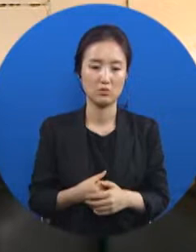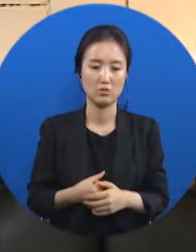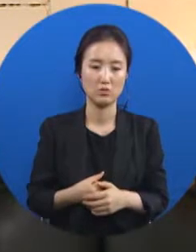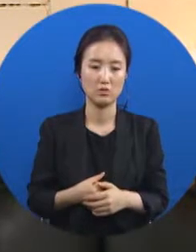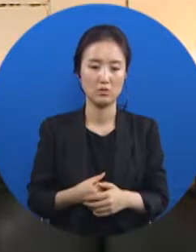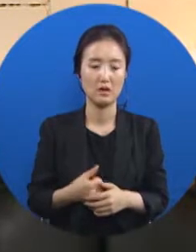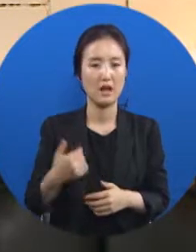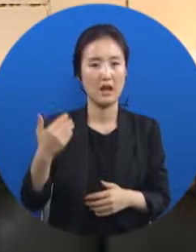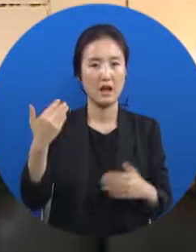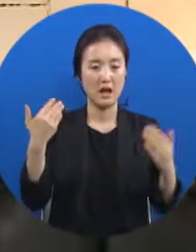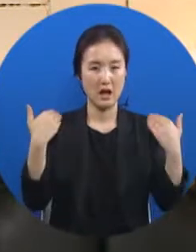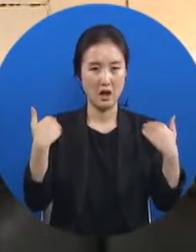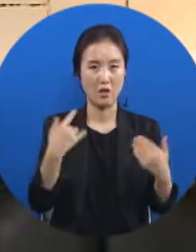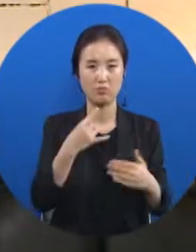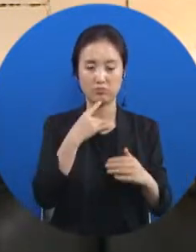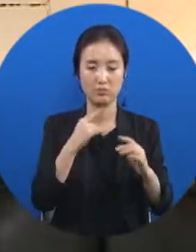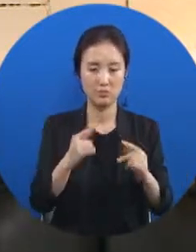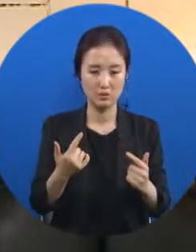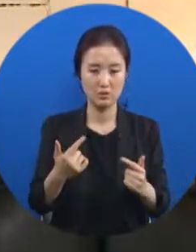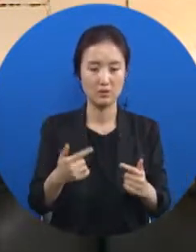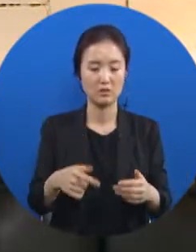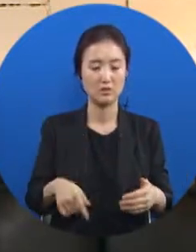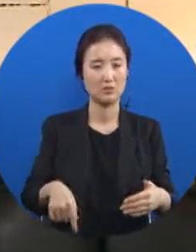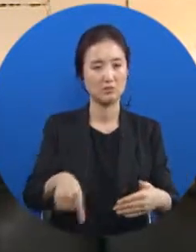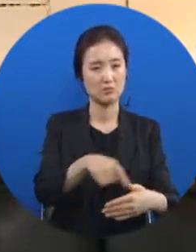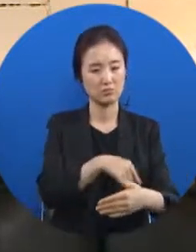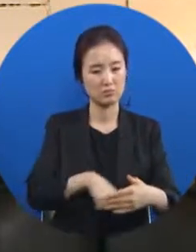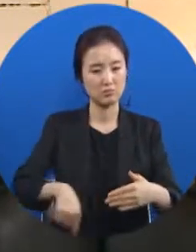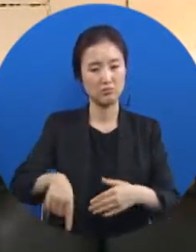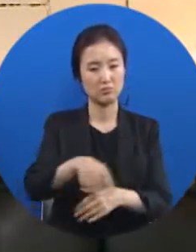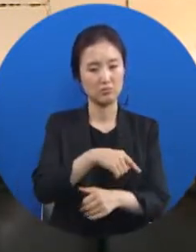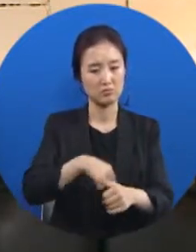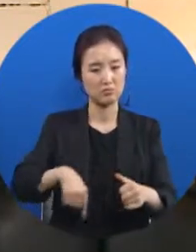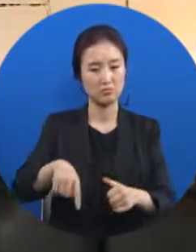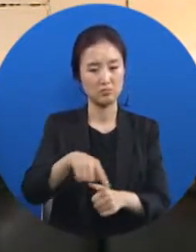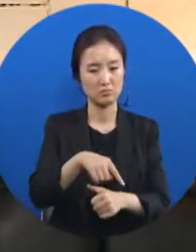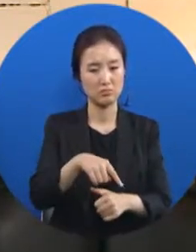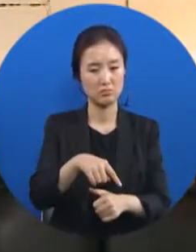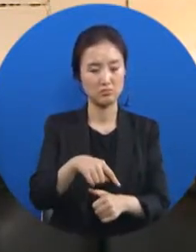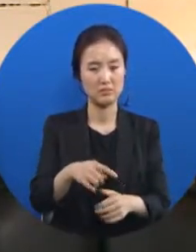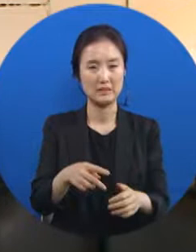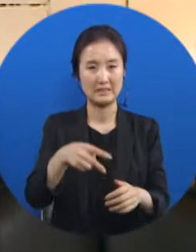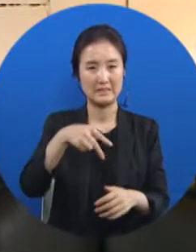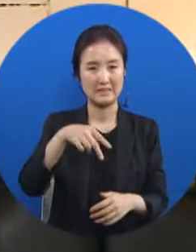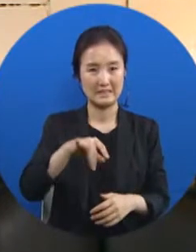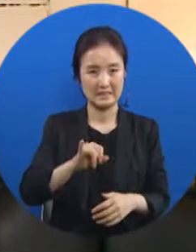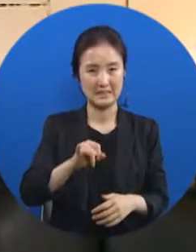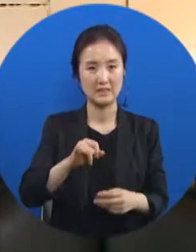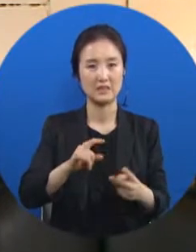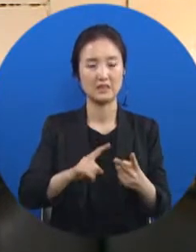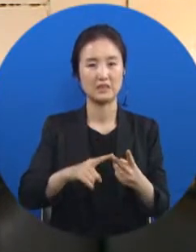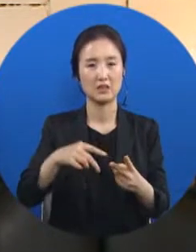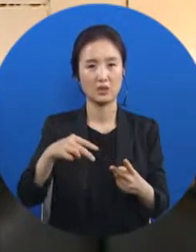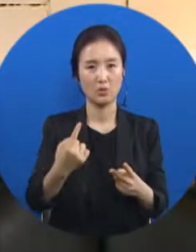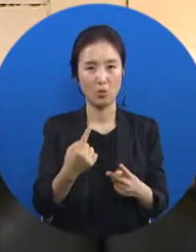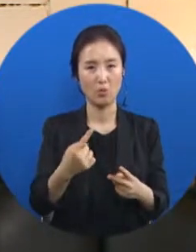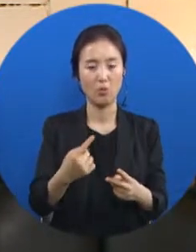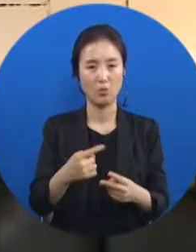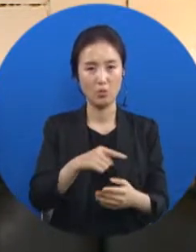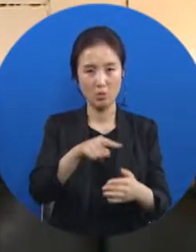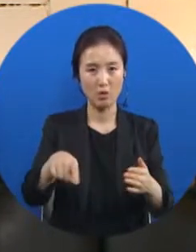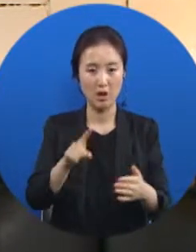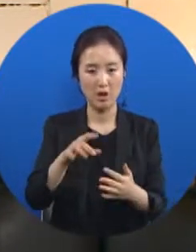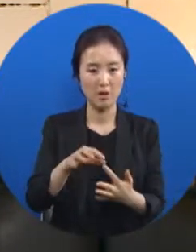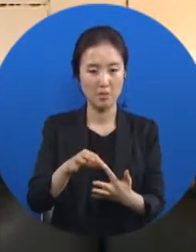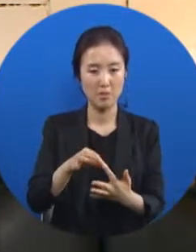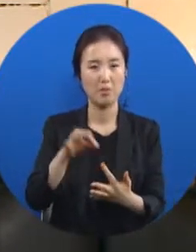우리 학교뿐만이 아니라 우리 도와 우리 이 도를 그러니까 시와 도에서 한 명인데 괜찮은